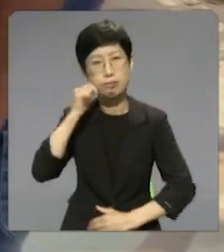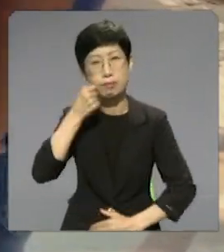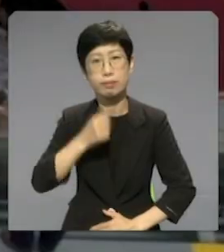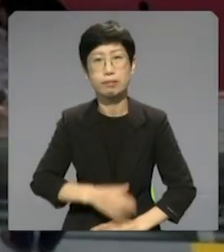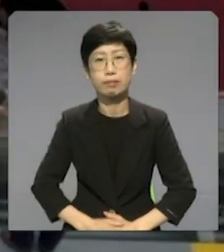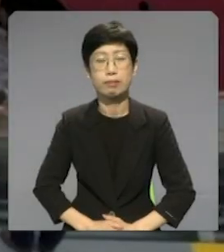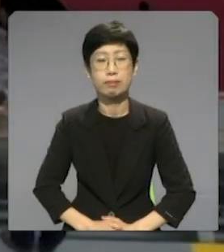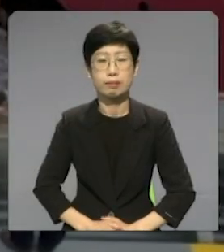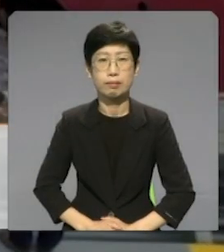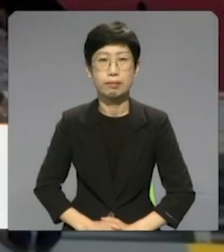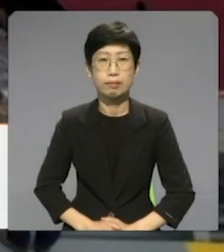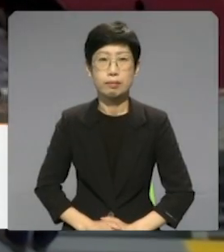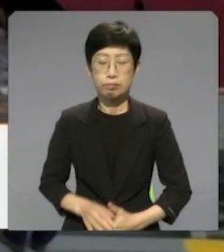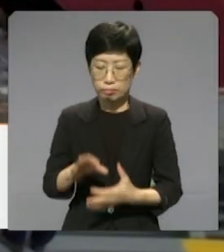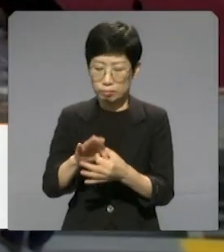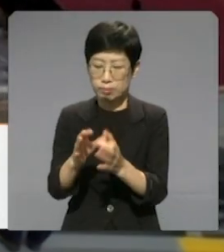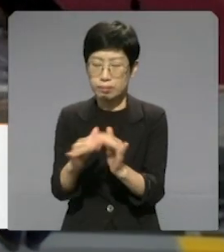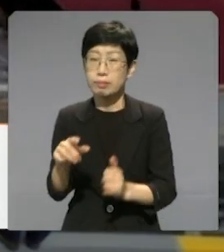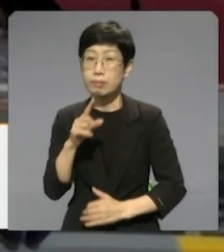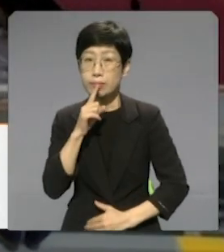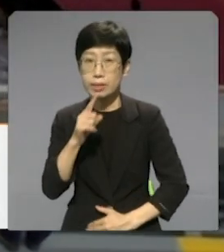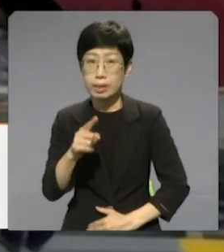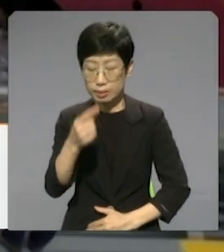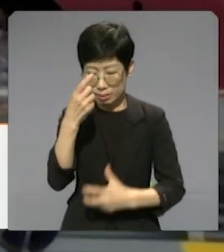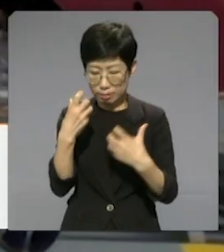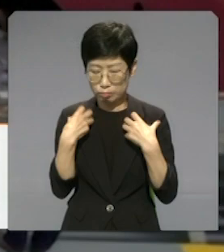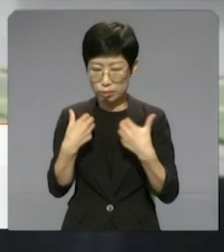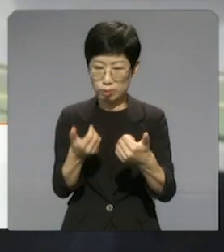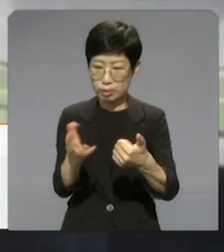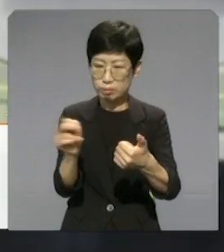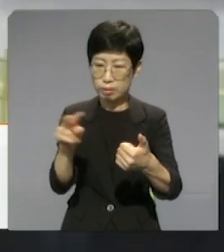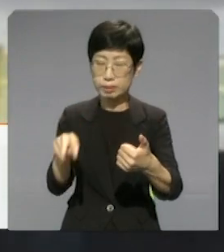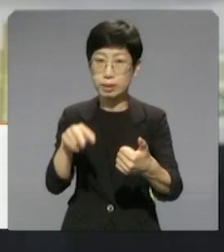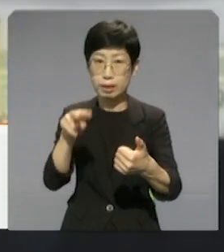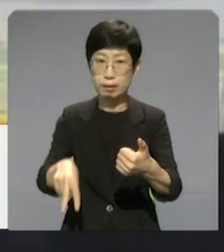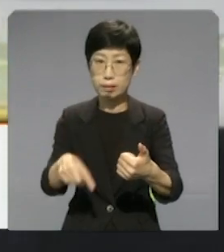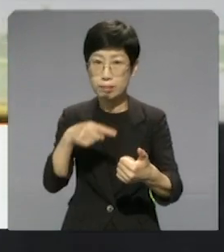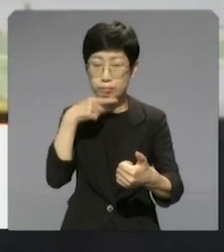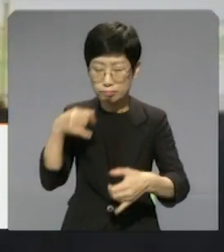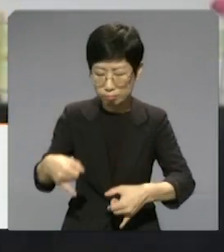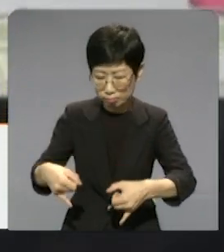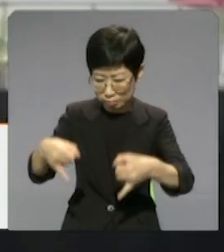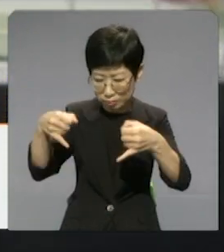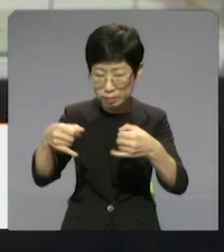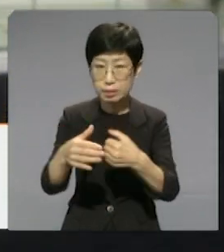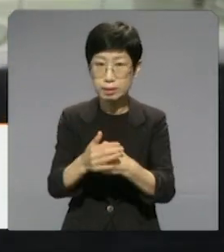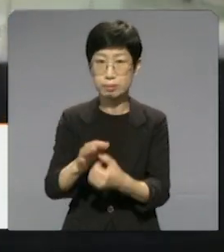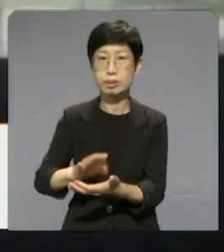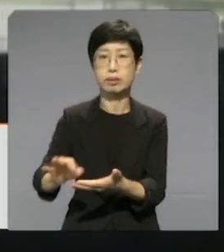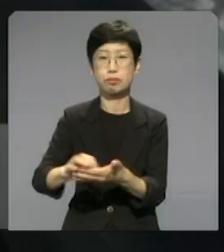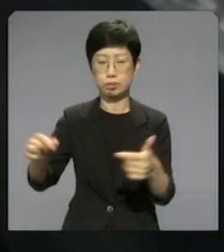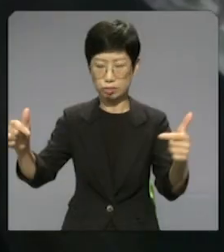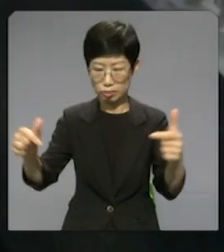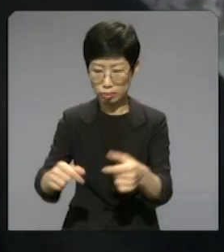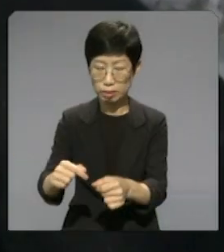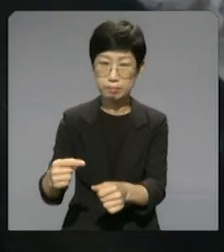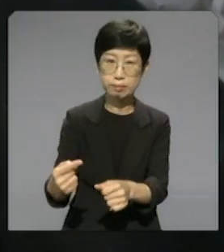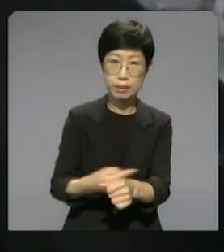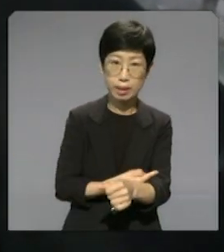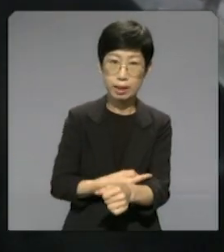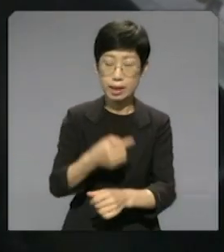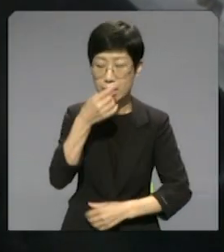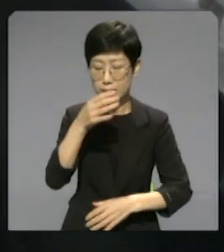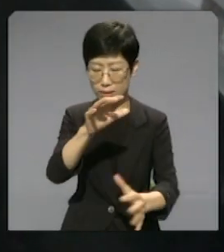됐습니다 업계 관계자들은 정부가 50억 달러 재정 적자를 배우기 위해 재정 지출을 줄이면서